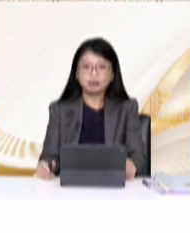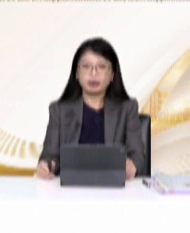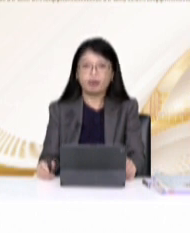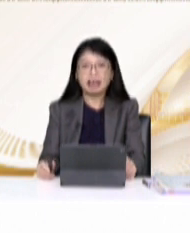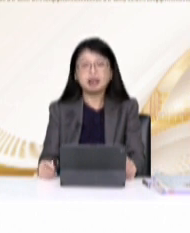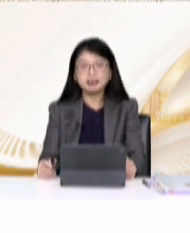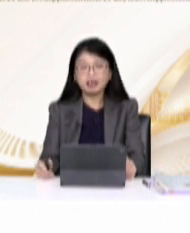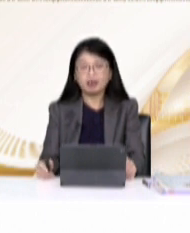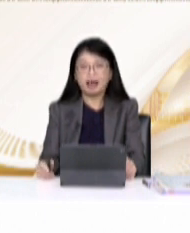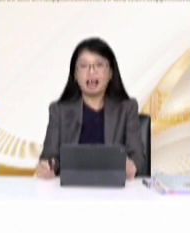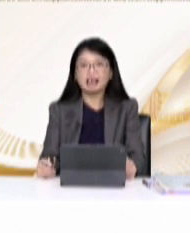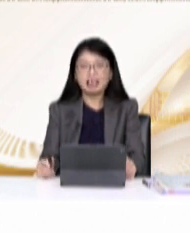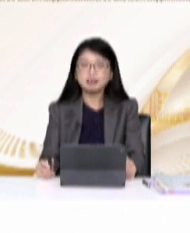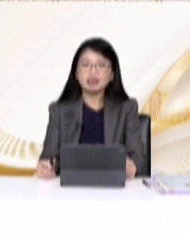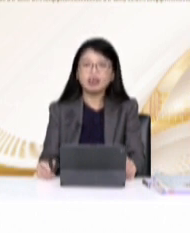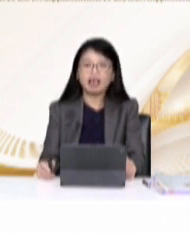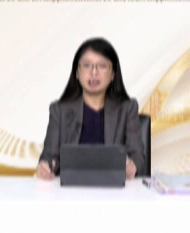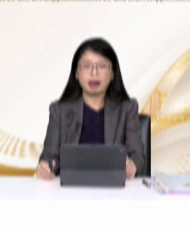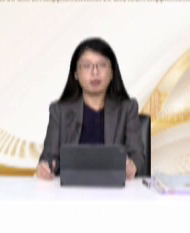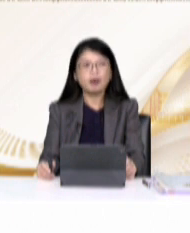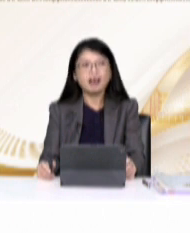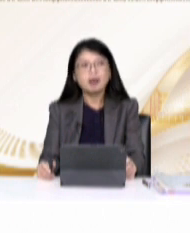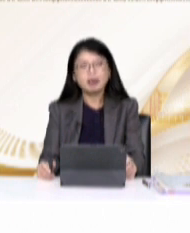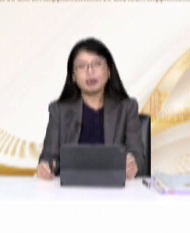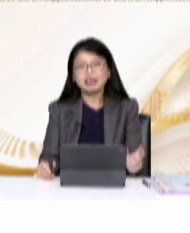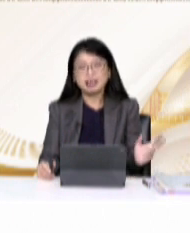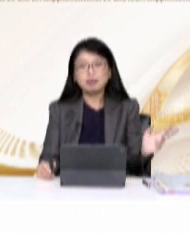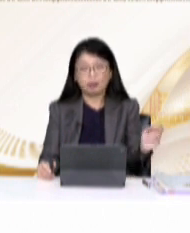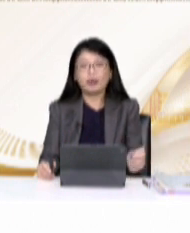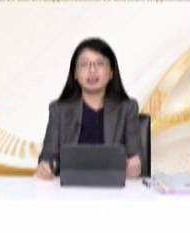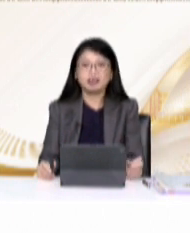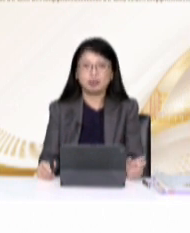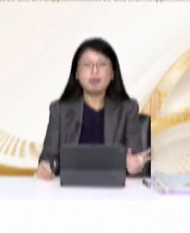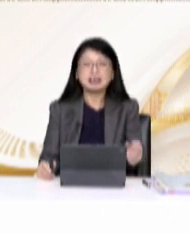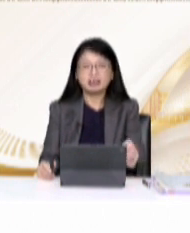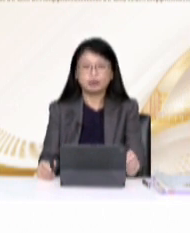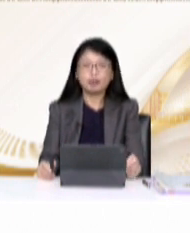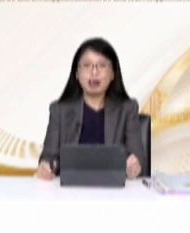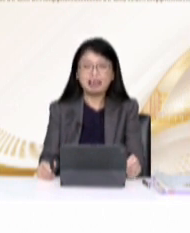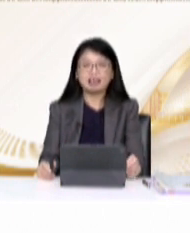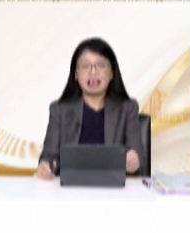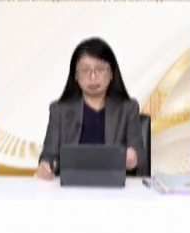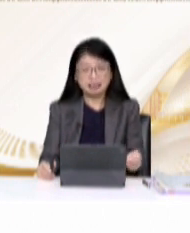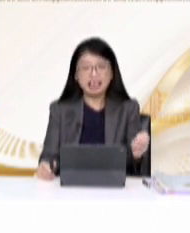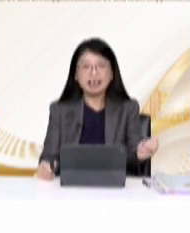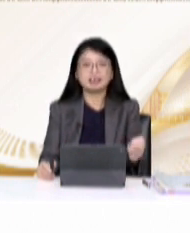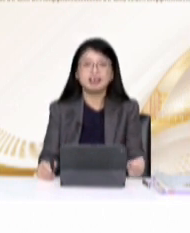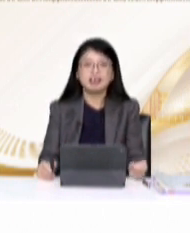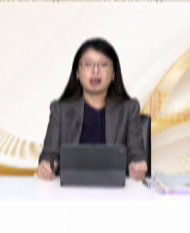ในส่วนของการรับแจ้งข้อกล่าวหาการรับแจ้งข้อกล่าวหานี่หมายความว่าเป็นกรณีที่บุคคลหรือว่าประชาชนทั่วไปเนี่ยอาจจะม